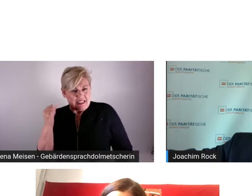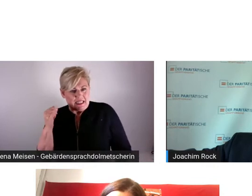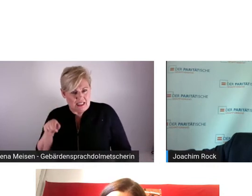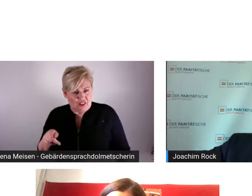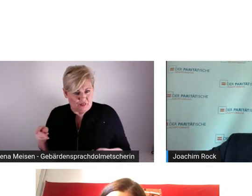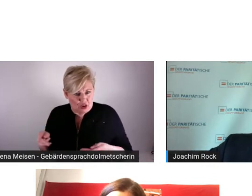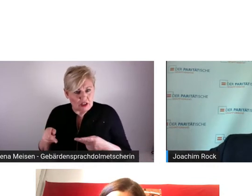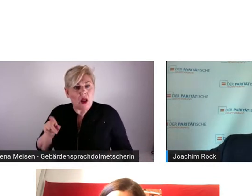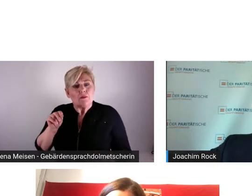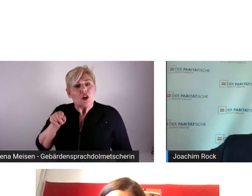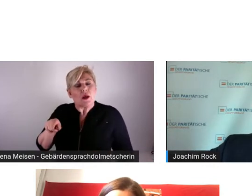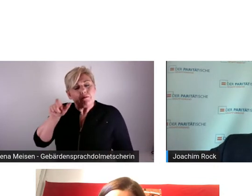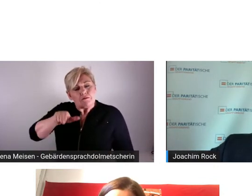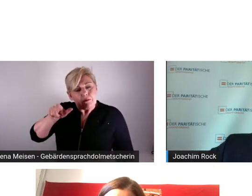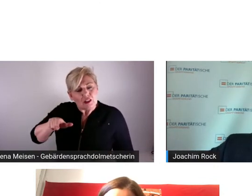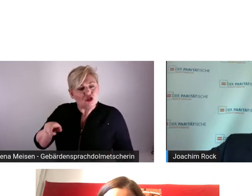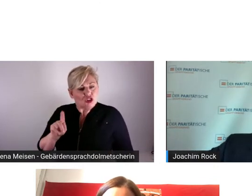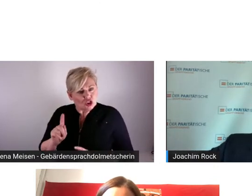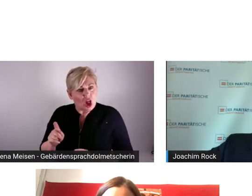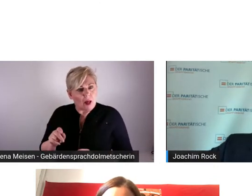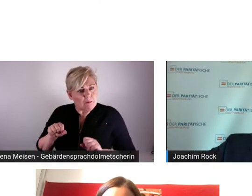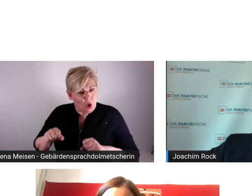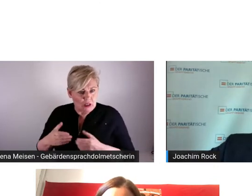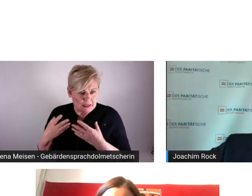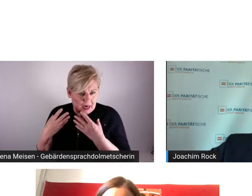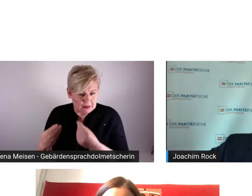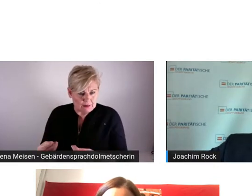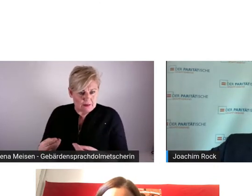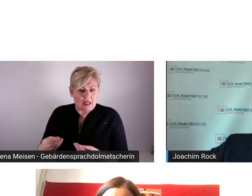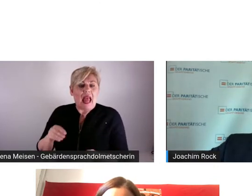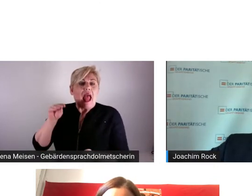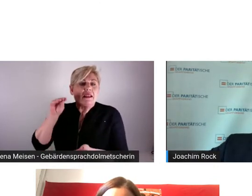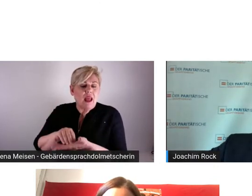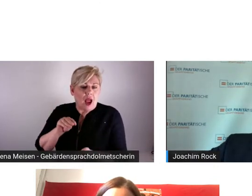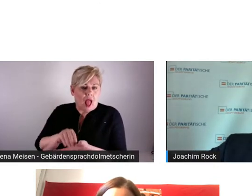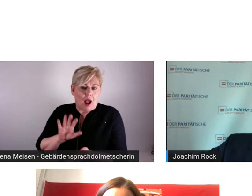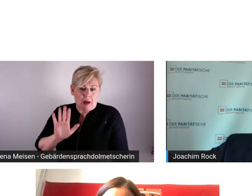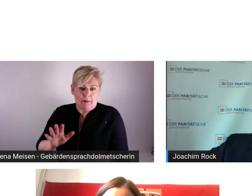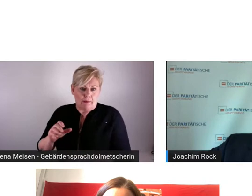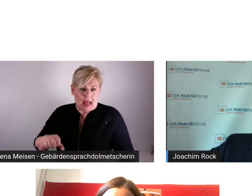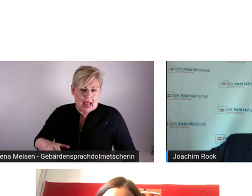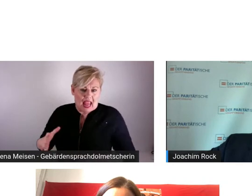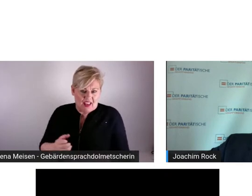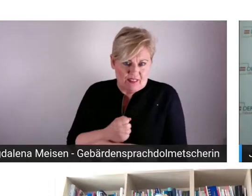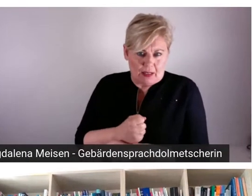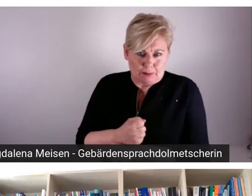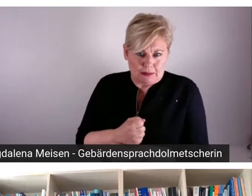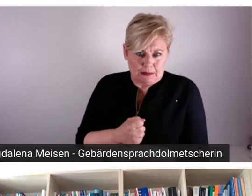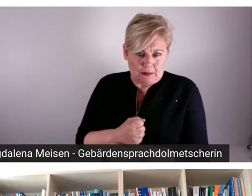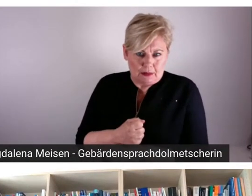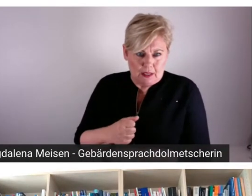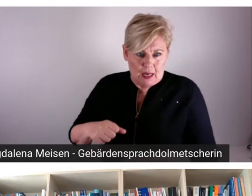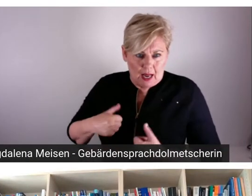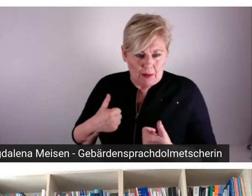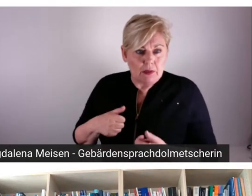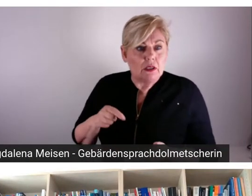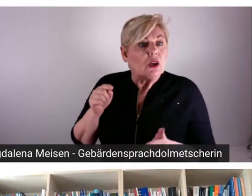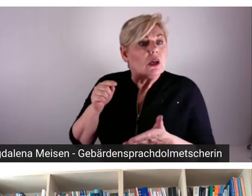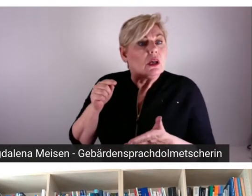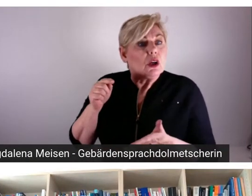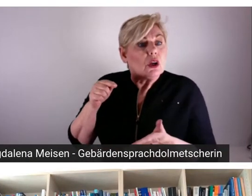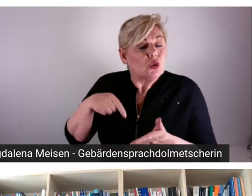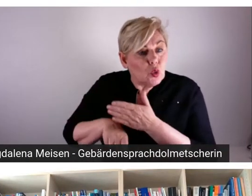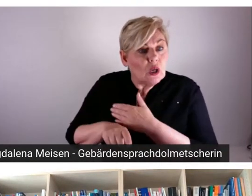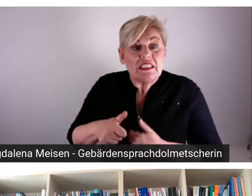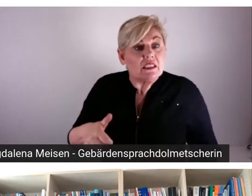Menschen die Möglichkeit gegeben, Teilhabe am Erwerbsleben zu haben durch Bügeln. So, das